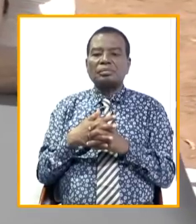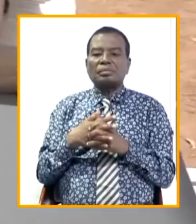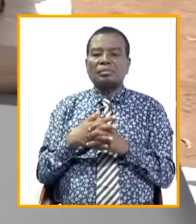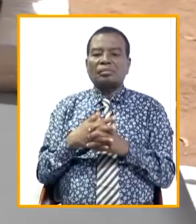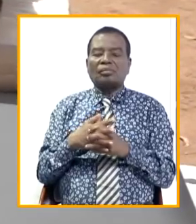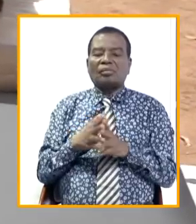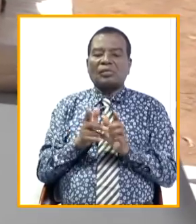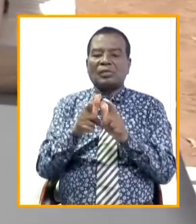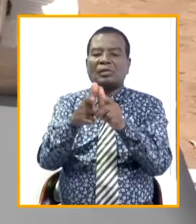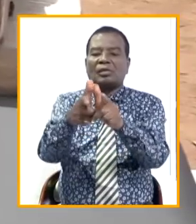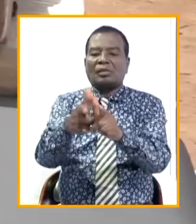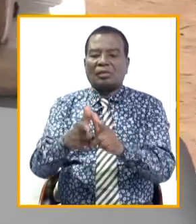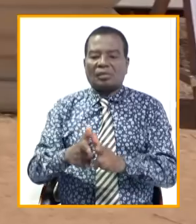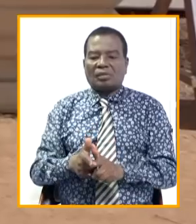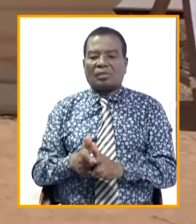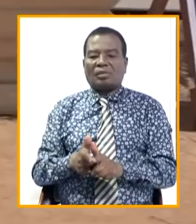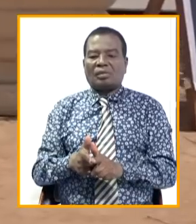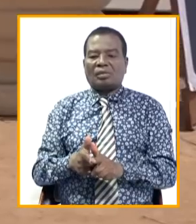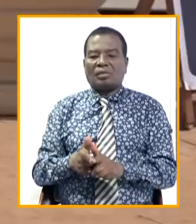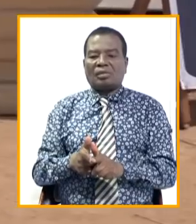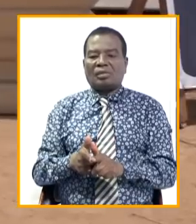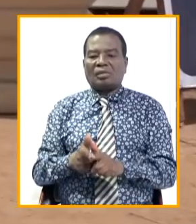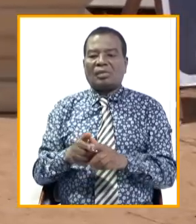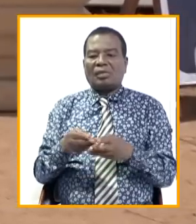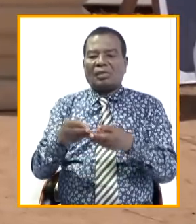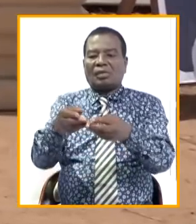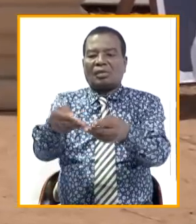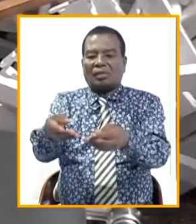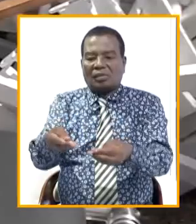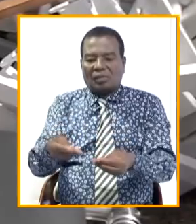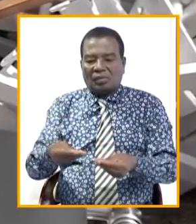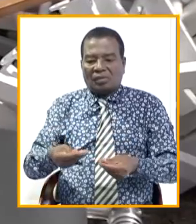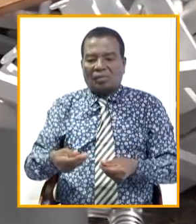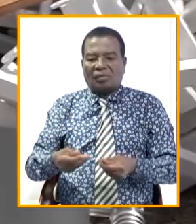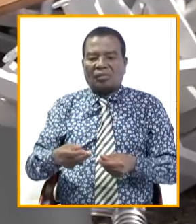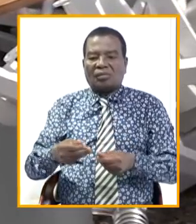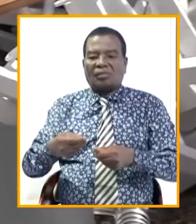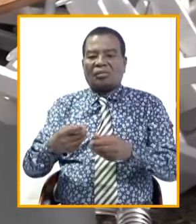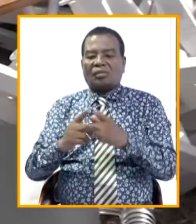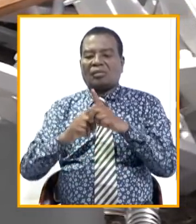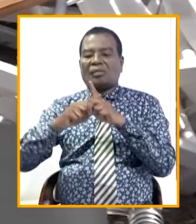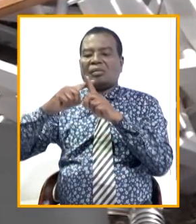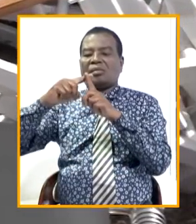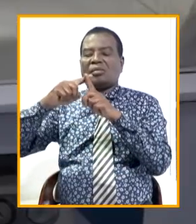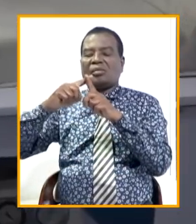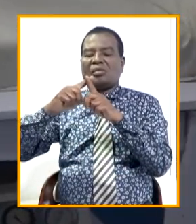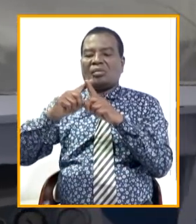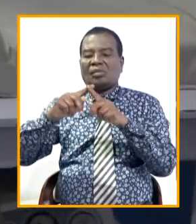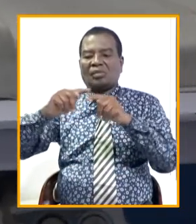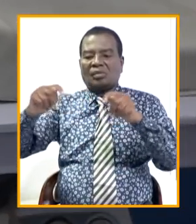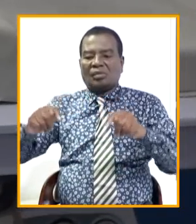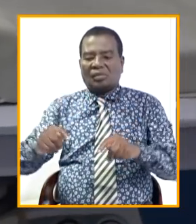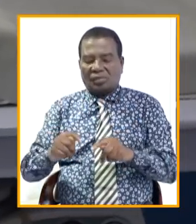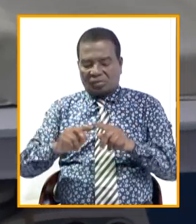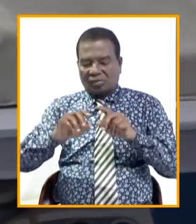Des lits médicalisés avec des matelas, des réactifs, des kits d'accouchement, des thermomètres, des tensiomètres, des tables